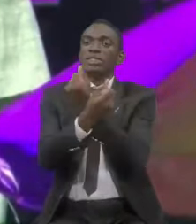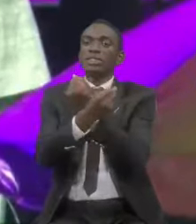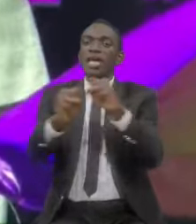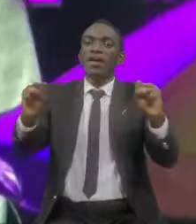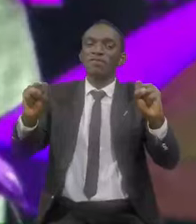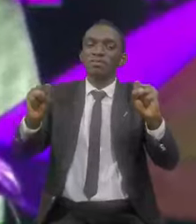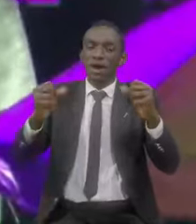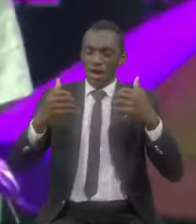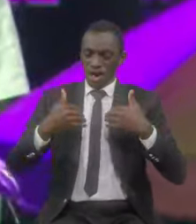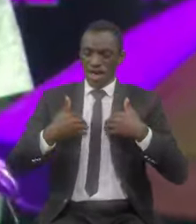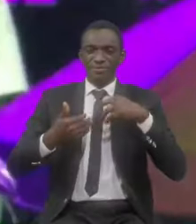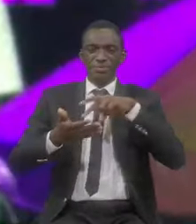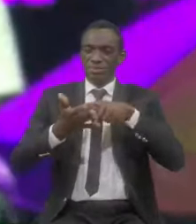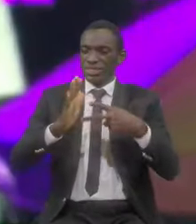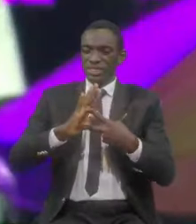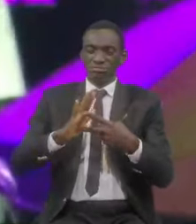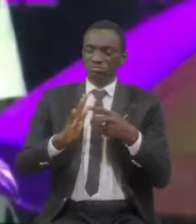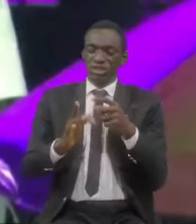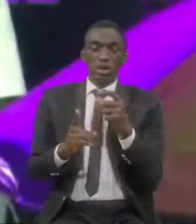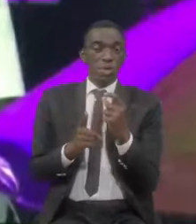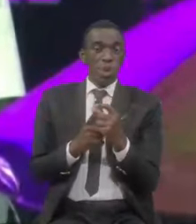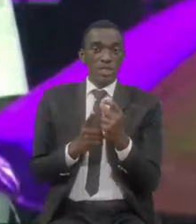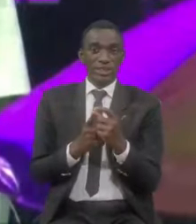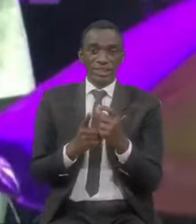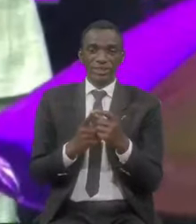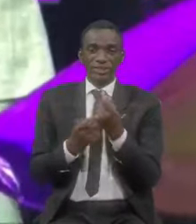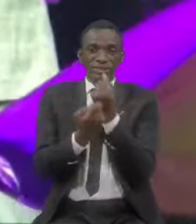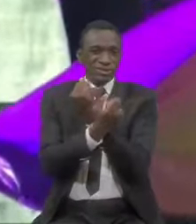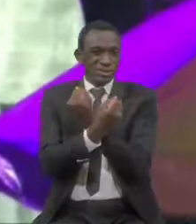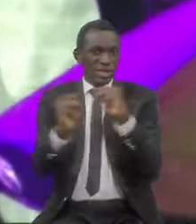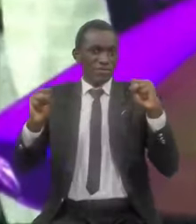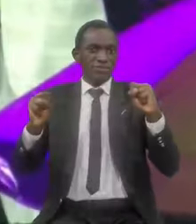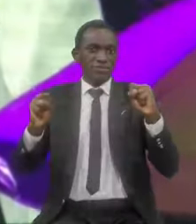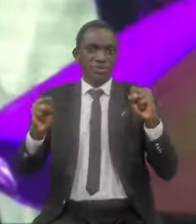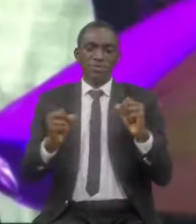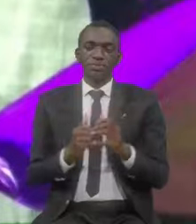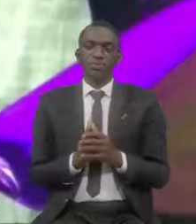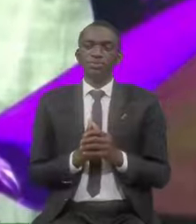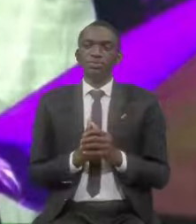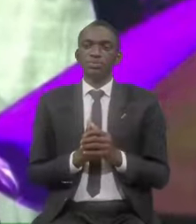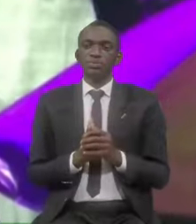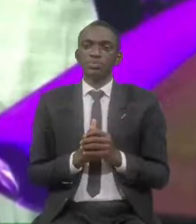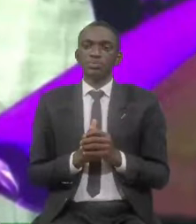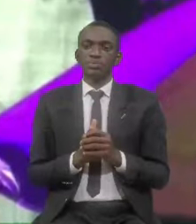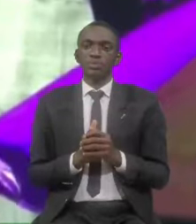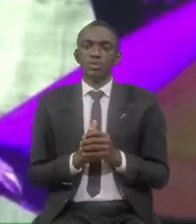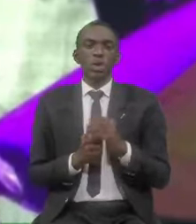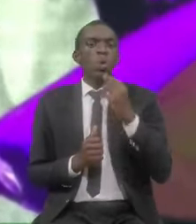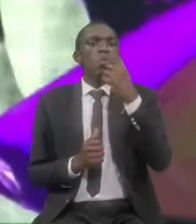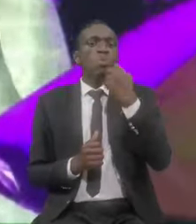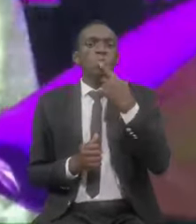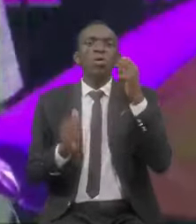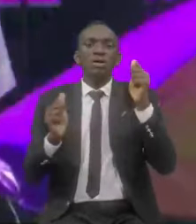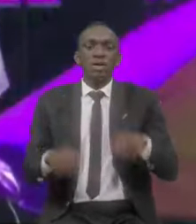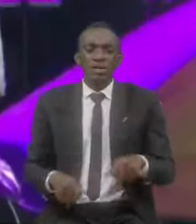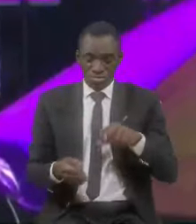c'est un nom générique qui a plusieurs ramifications. Ça veut